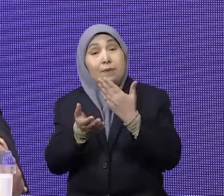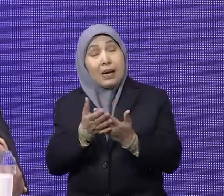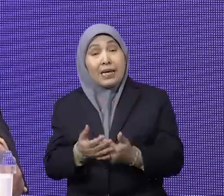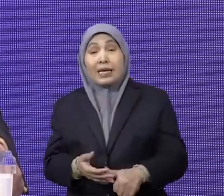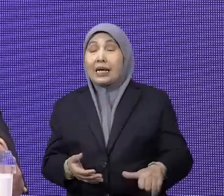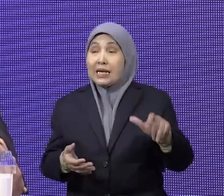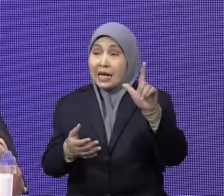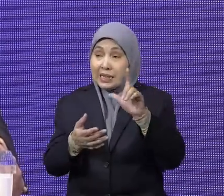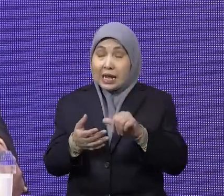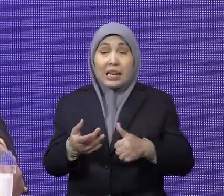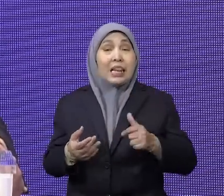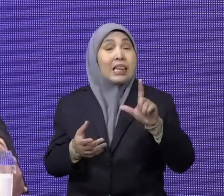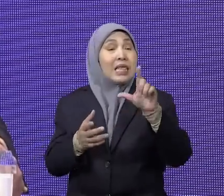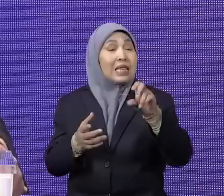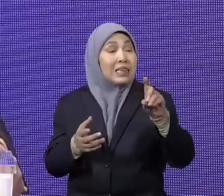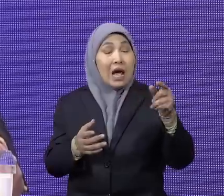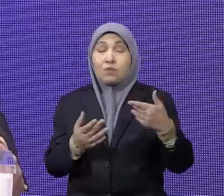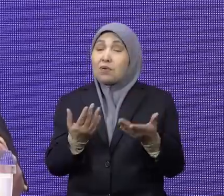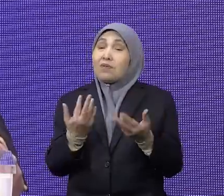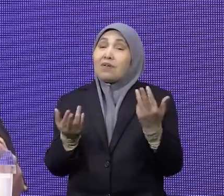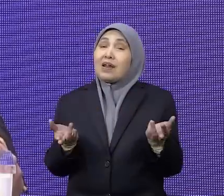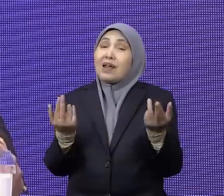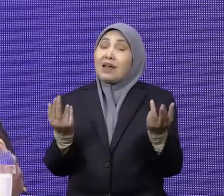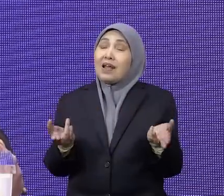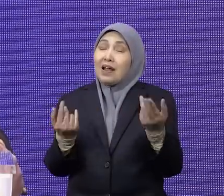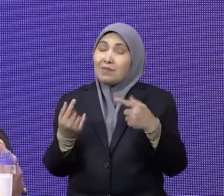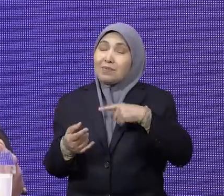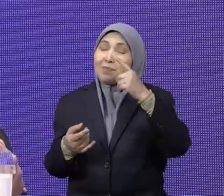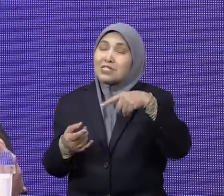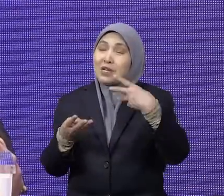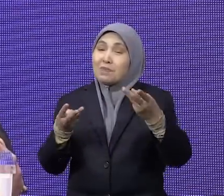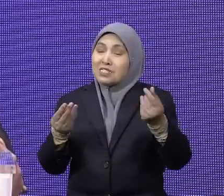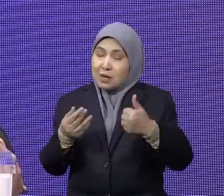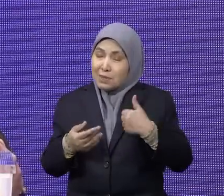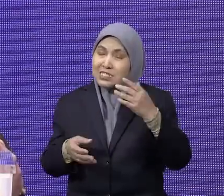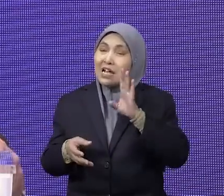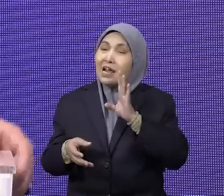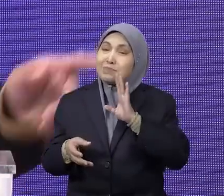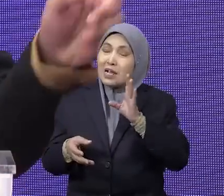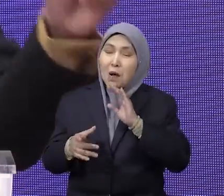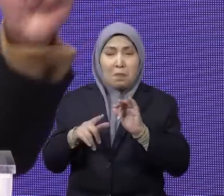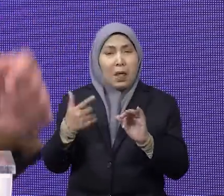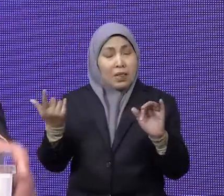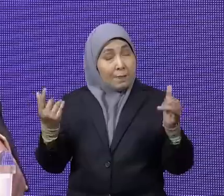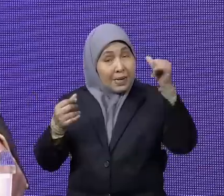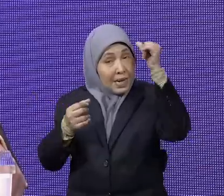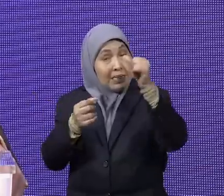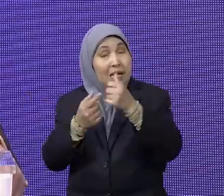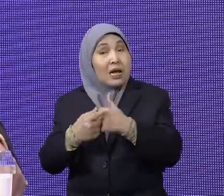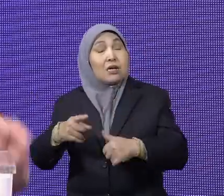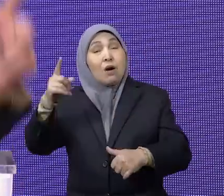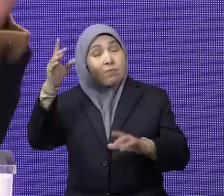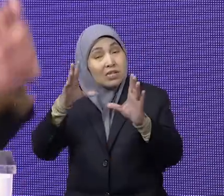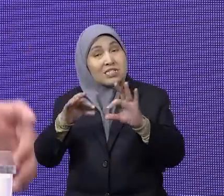kebaikan lidahnya itu ringan untuk berbicara, berzikir, menyebut nama Allah berbanding dengan bicara-bicara yang lain. Ini peringatan daripada